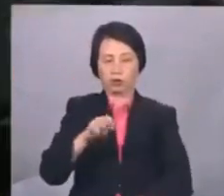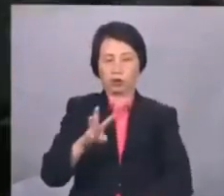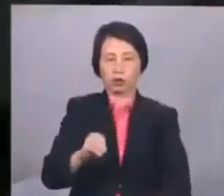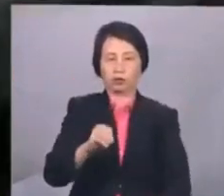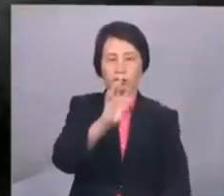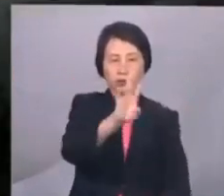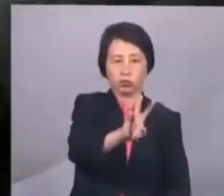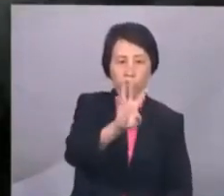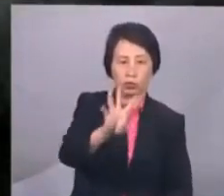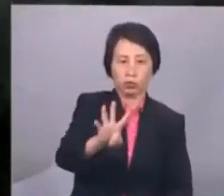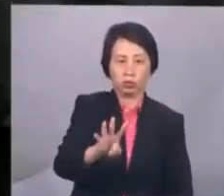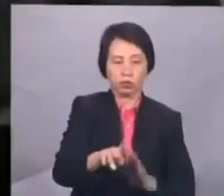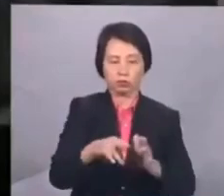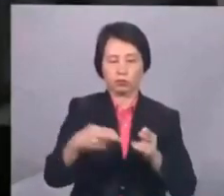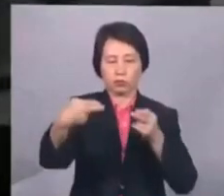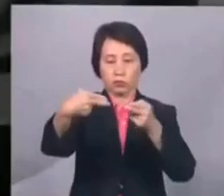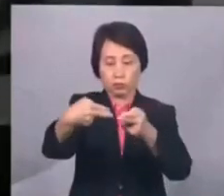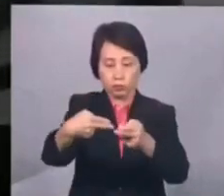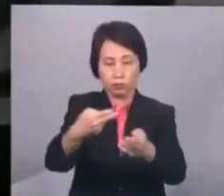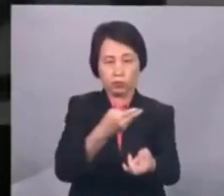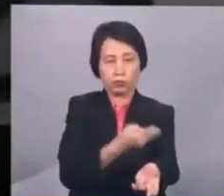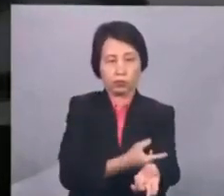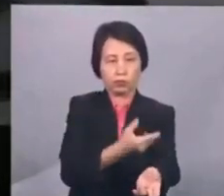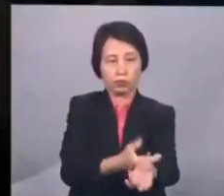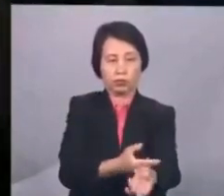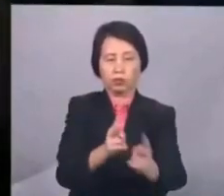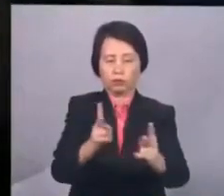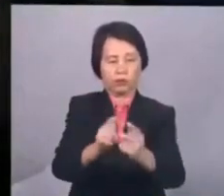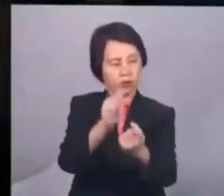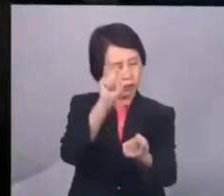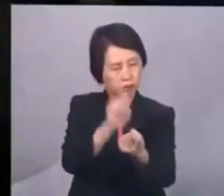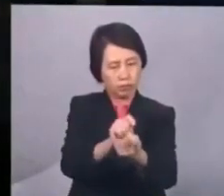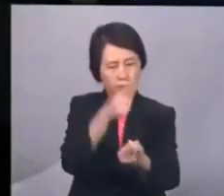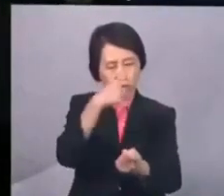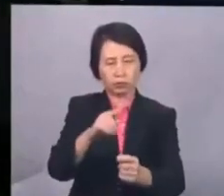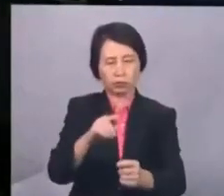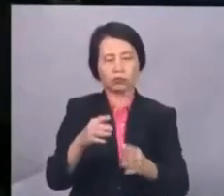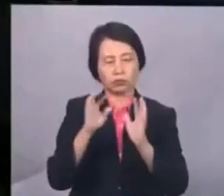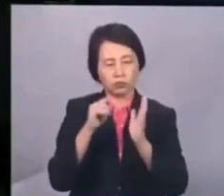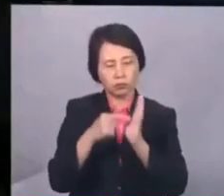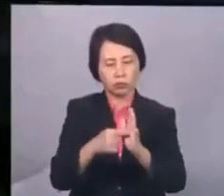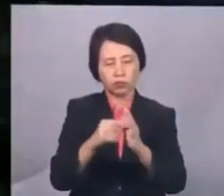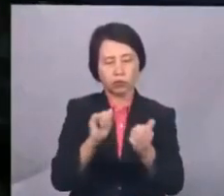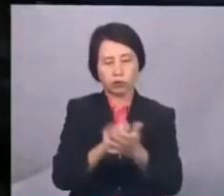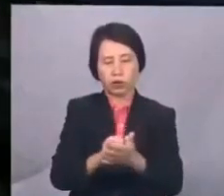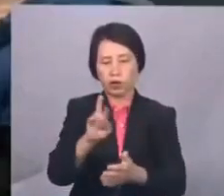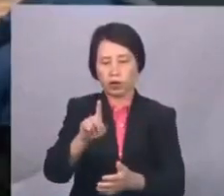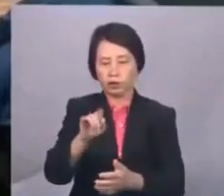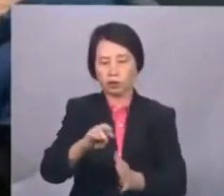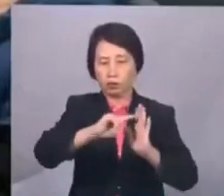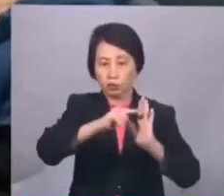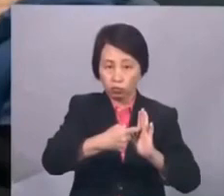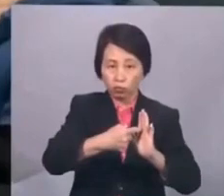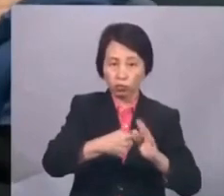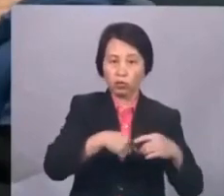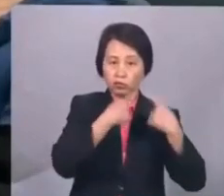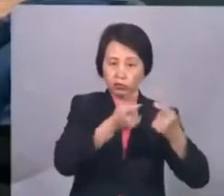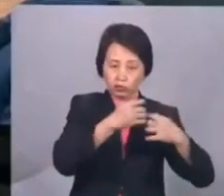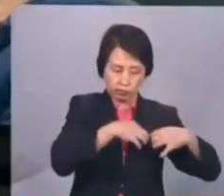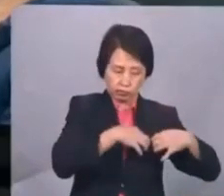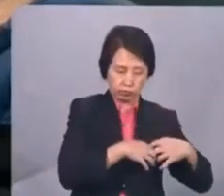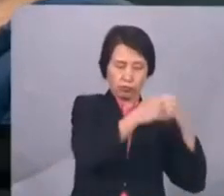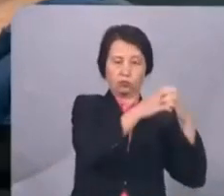ke-74 penghubung general si dianggap paling tepat bagi menggambarkan peran Anarchy m bermula sejak Joe